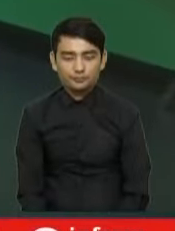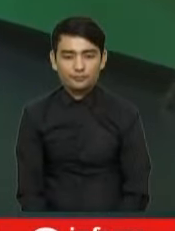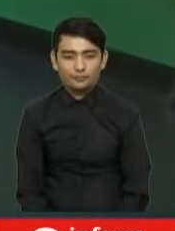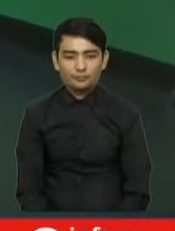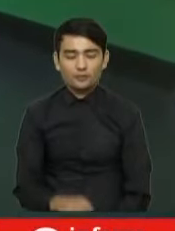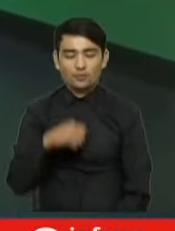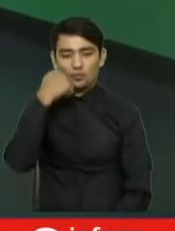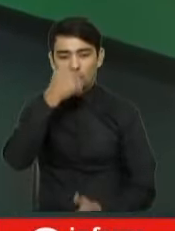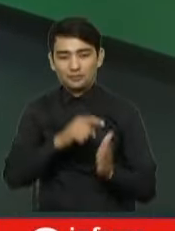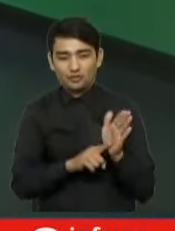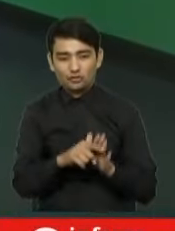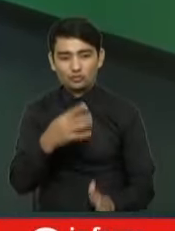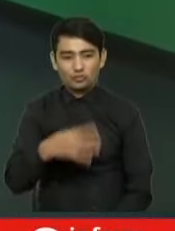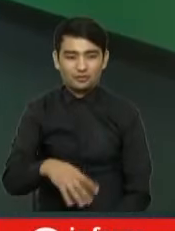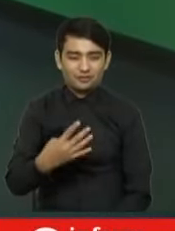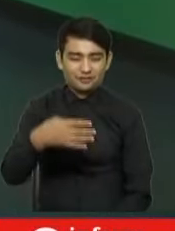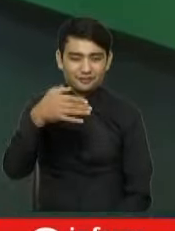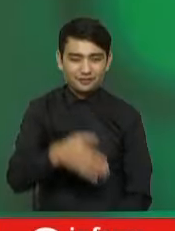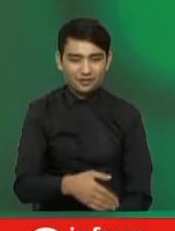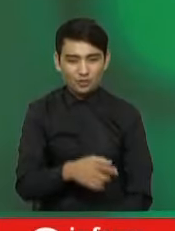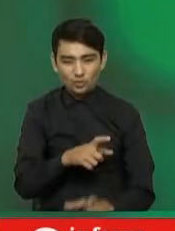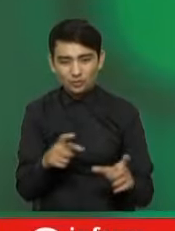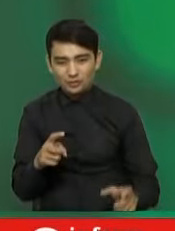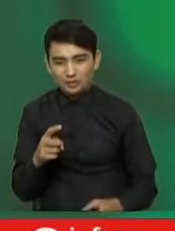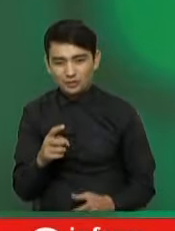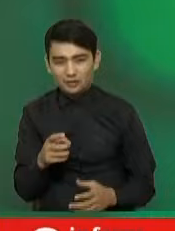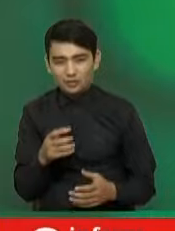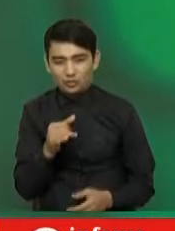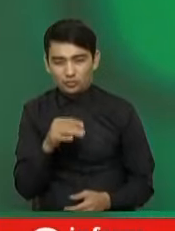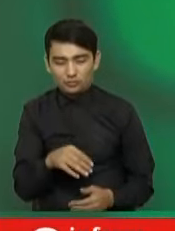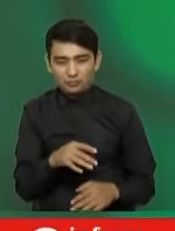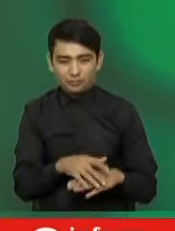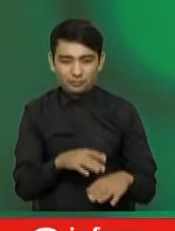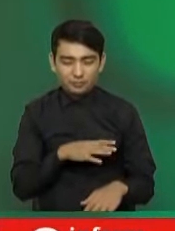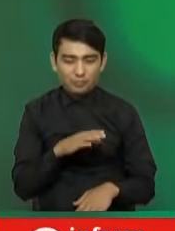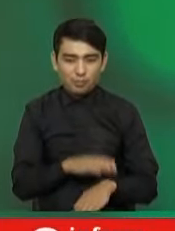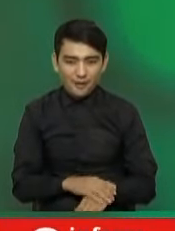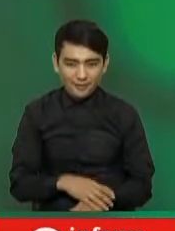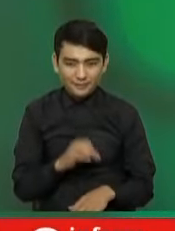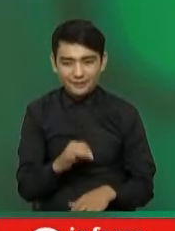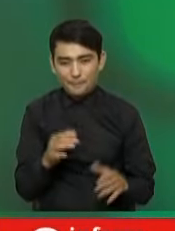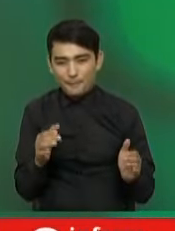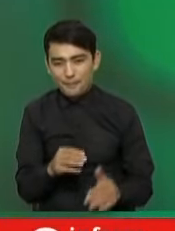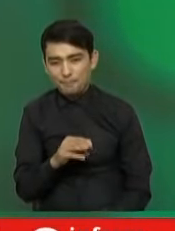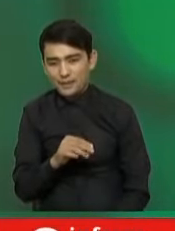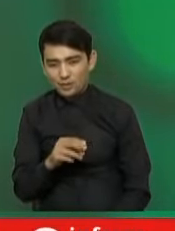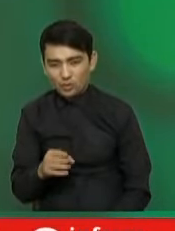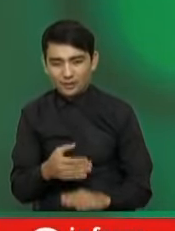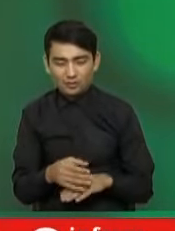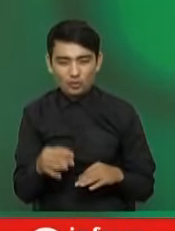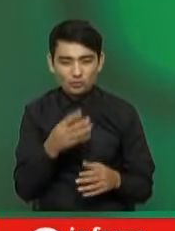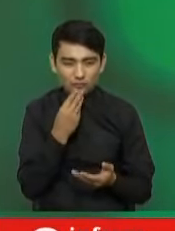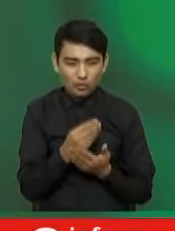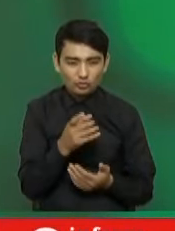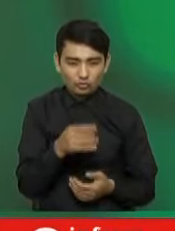Жыл басынан бері 44 мың борышкердің берешегі есептен шығарылған. Яғни банктер мен микроқаржы ұйымдар өз капиталы